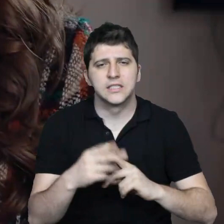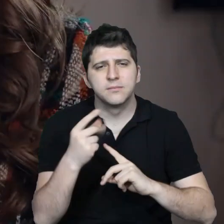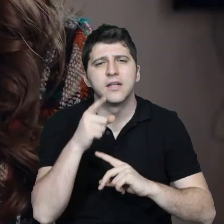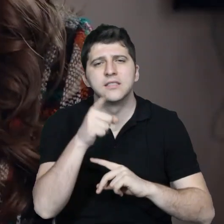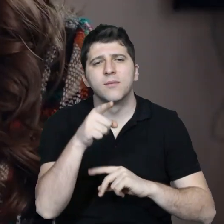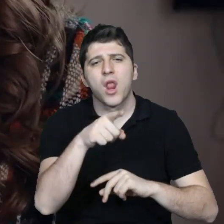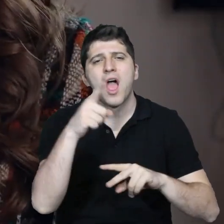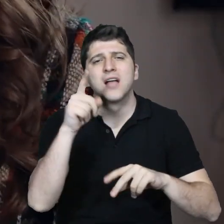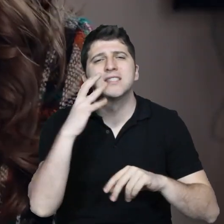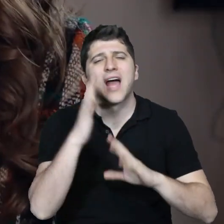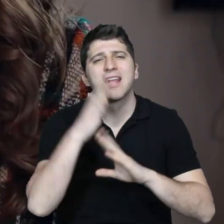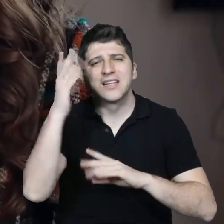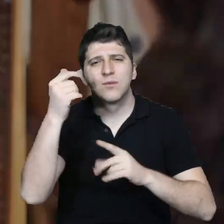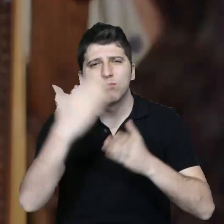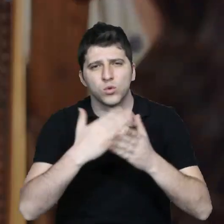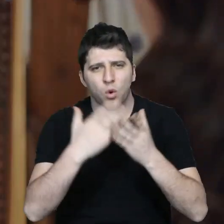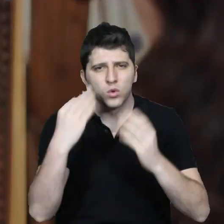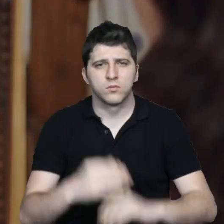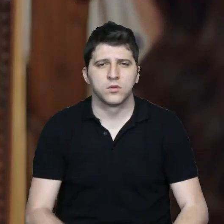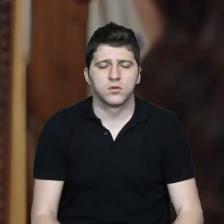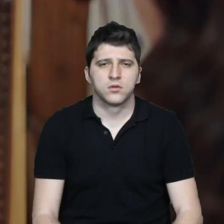İsmail, sen bunu Adapazarı'na gidip bozdurabilir misin?